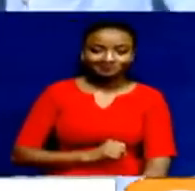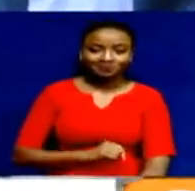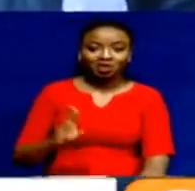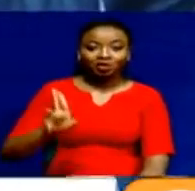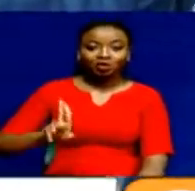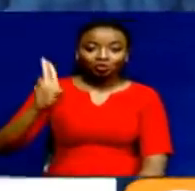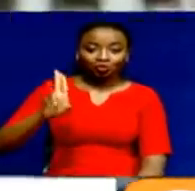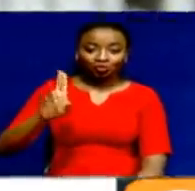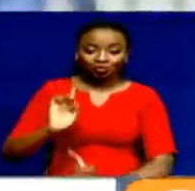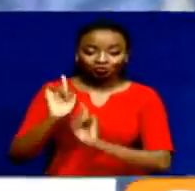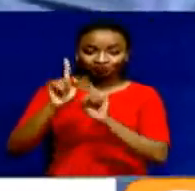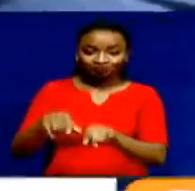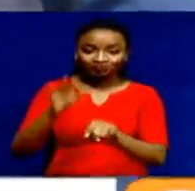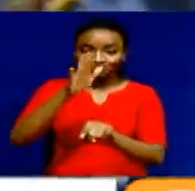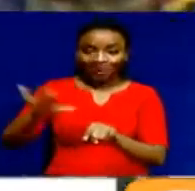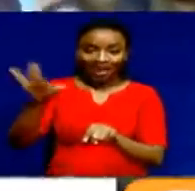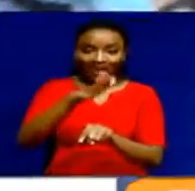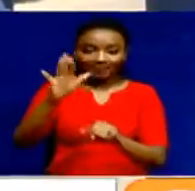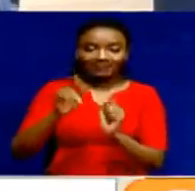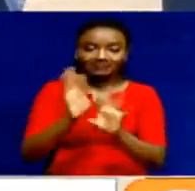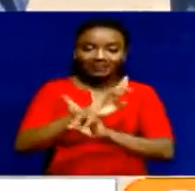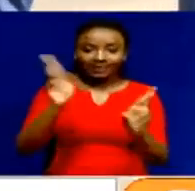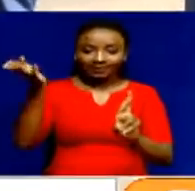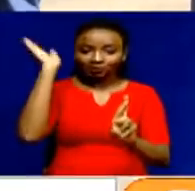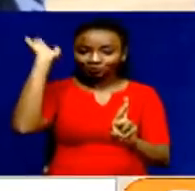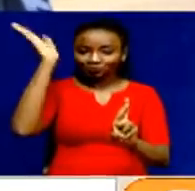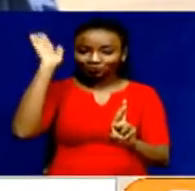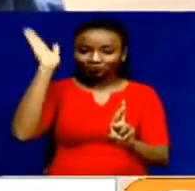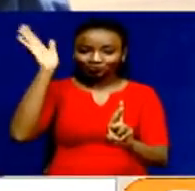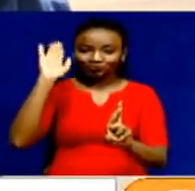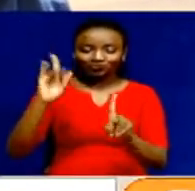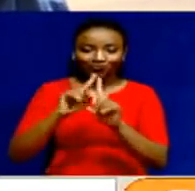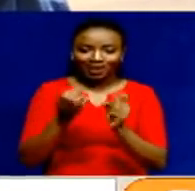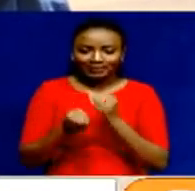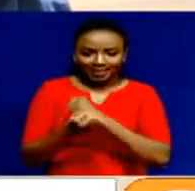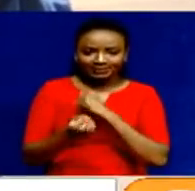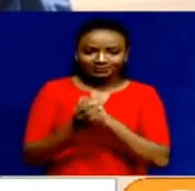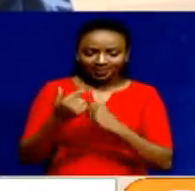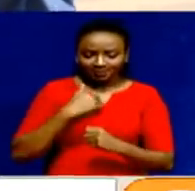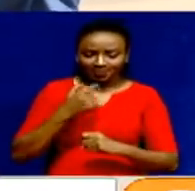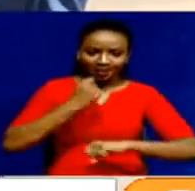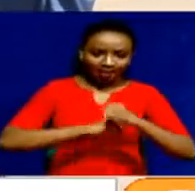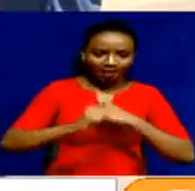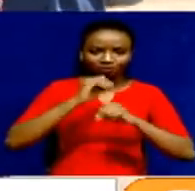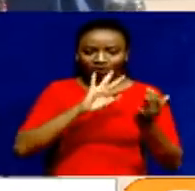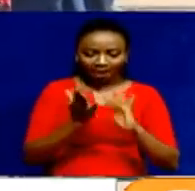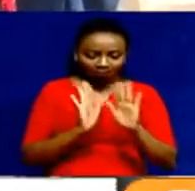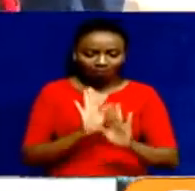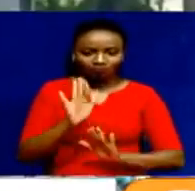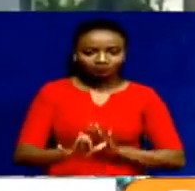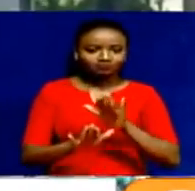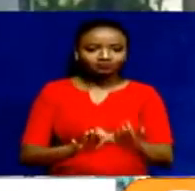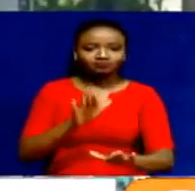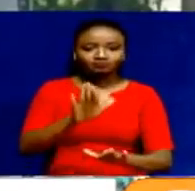Rais Uhuru Kenyatta atakapowasili bungeni kulihutubia taifa, kiangazia hatua ambazo serikali yake imepiga kufikia